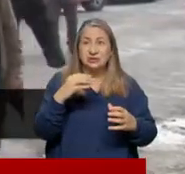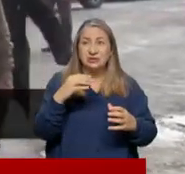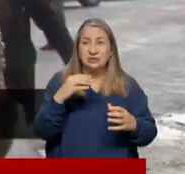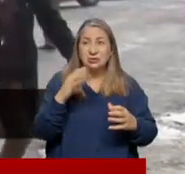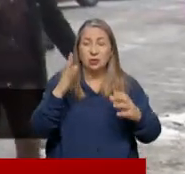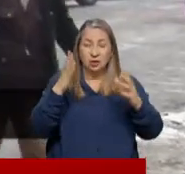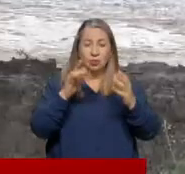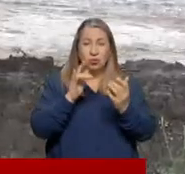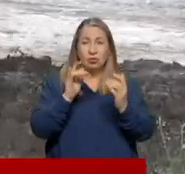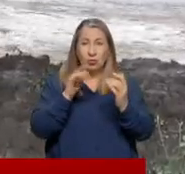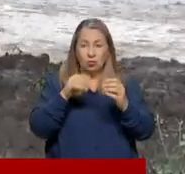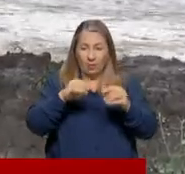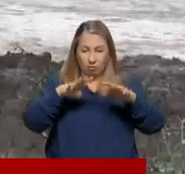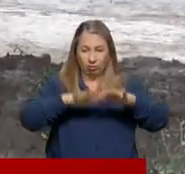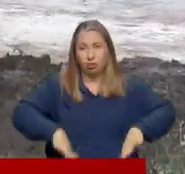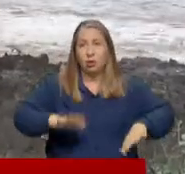bu göçüyor